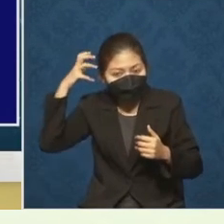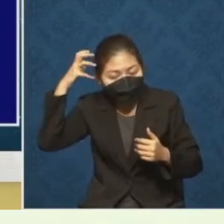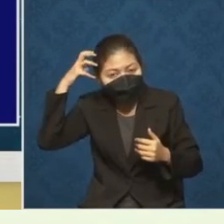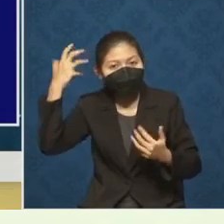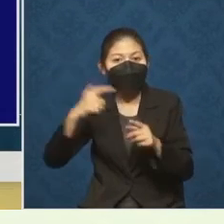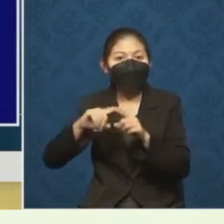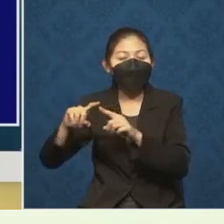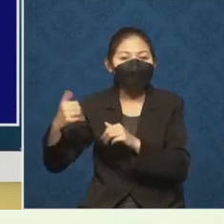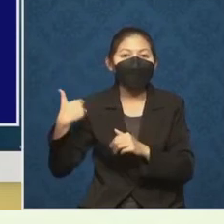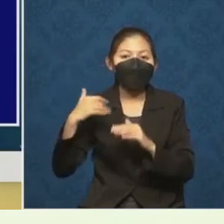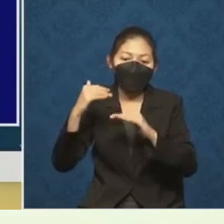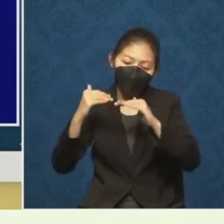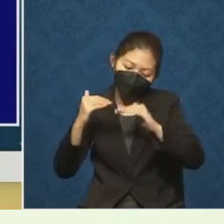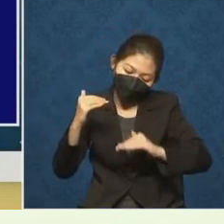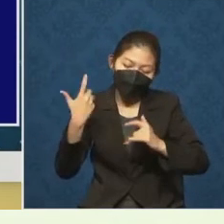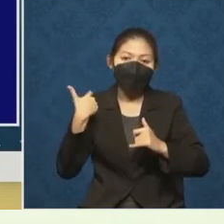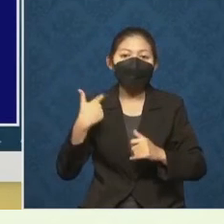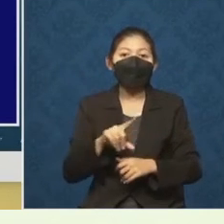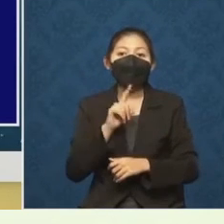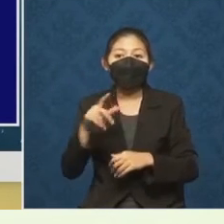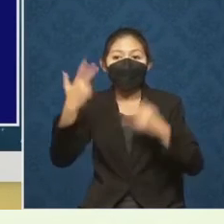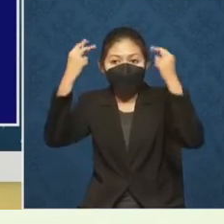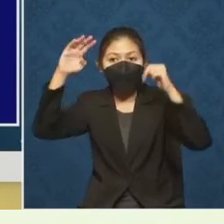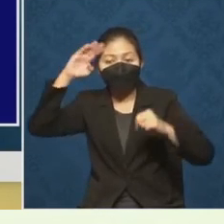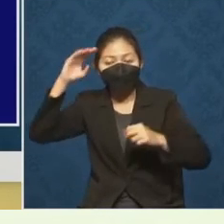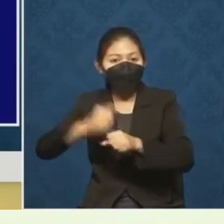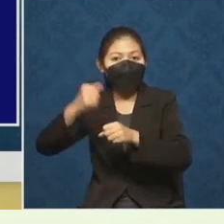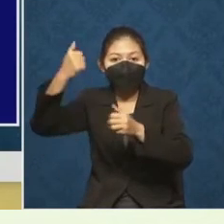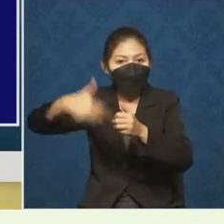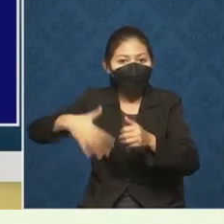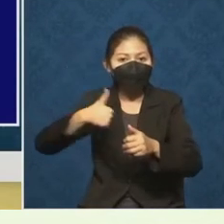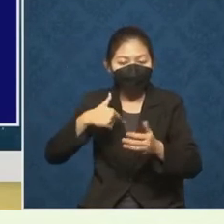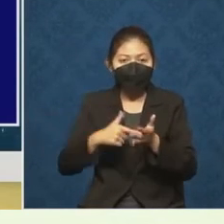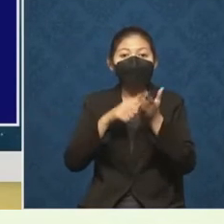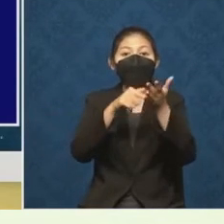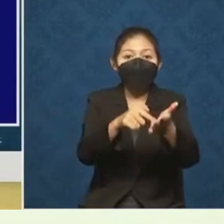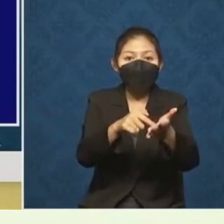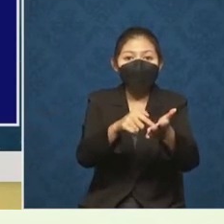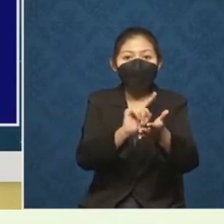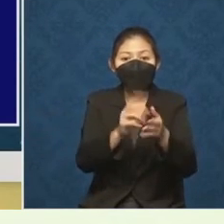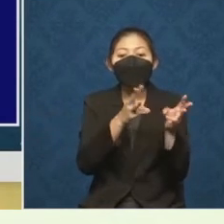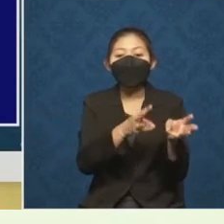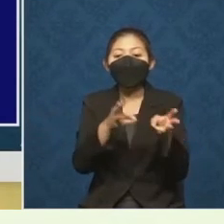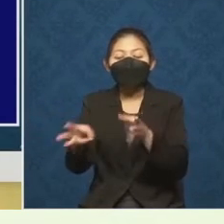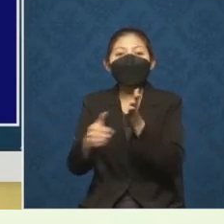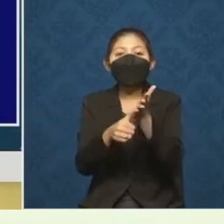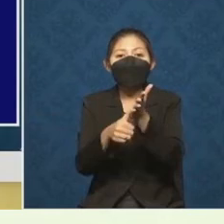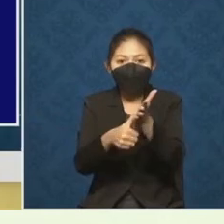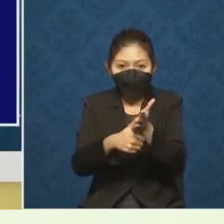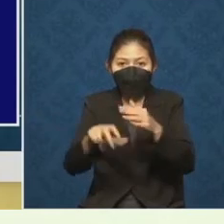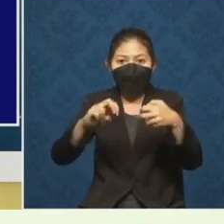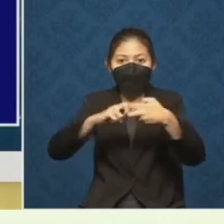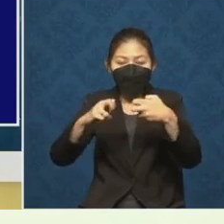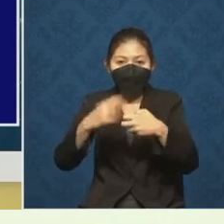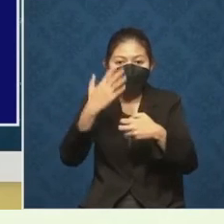เมื่อคุณวิยุทธ์ทำไม่ได้ผมขออนุญาตเสนอแนะแนวทางแก้ไขปัญหาเพื่อป้องกันการทุจริ